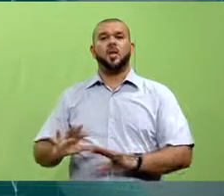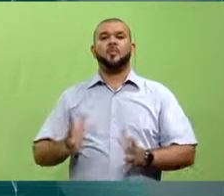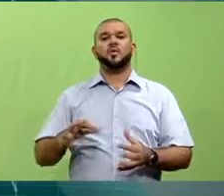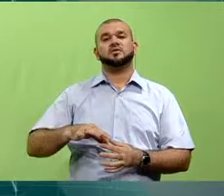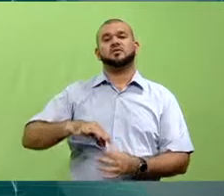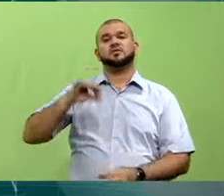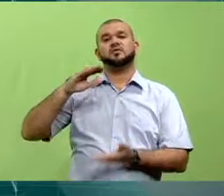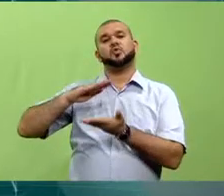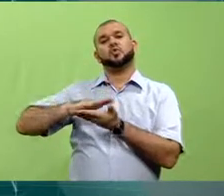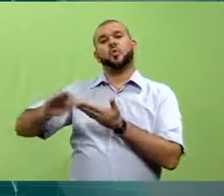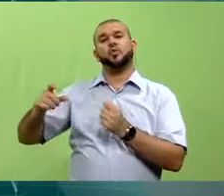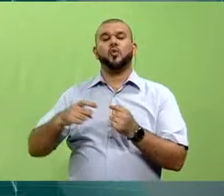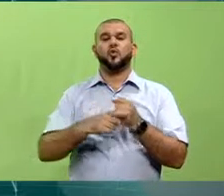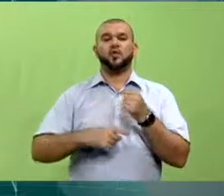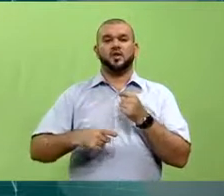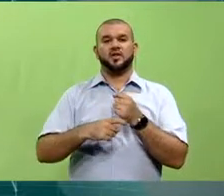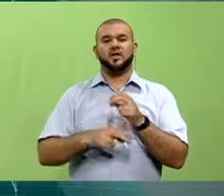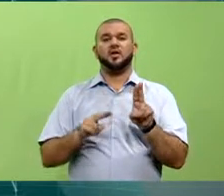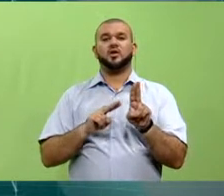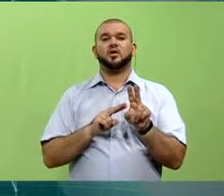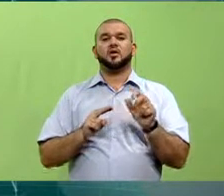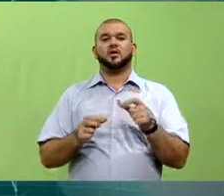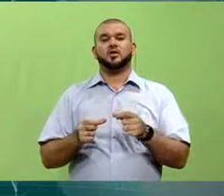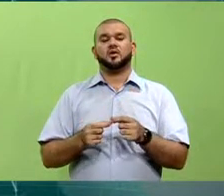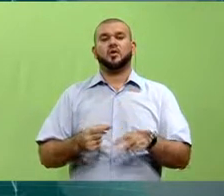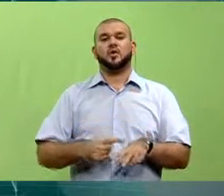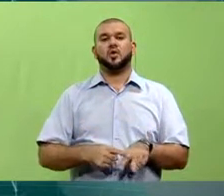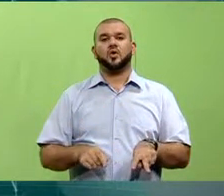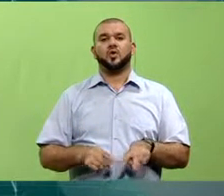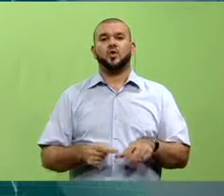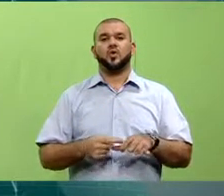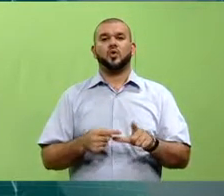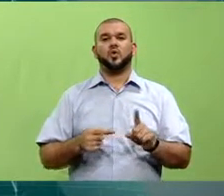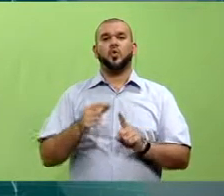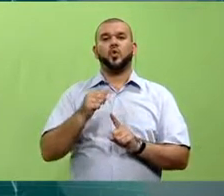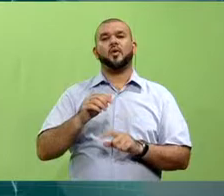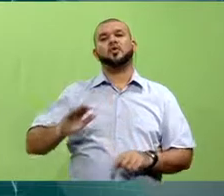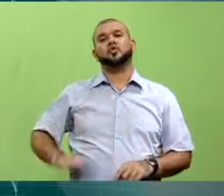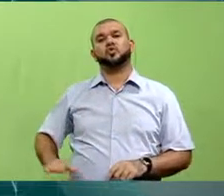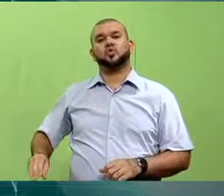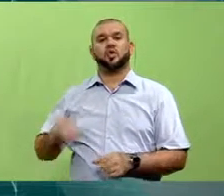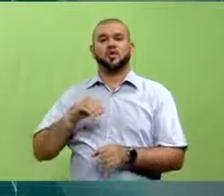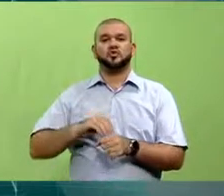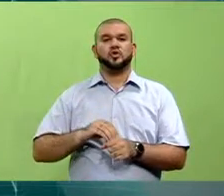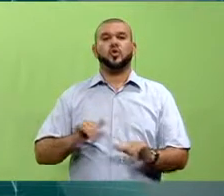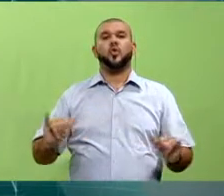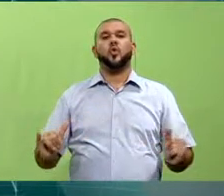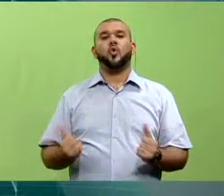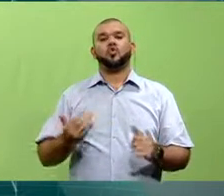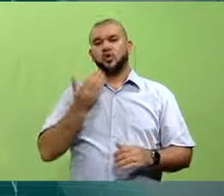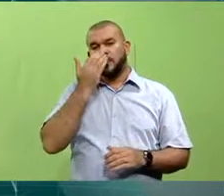devam ederken, bazı sivil toplum örgütleri de Kobaneli çocuklar için oyuncak bağışı